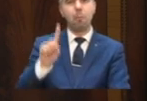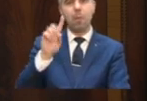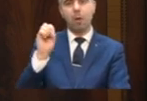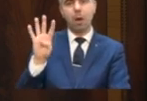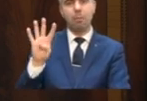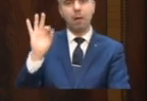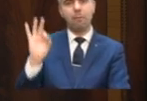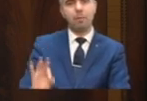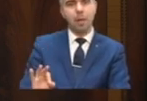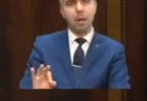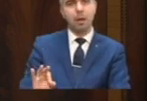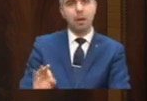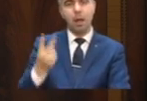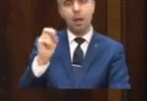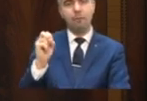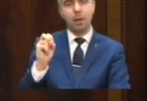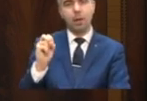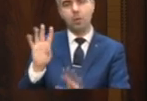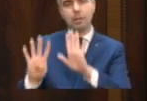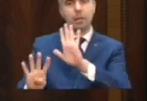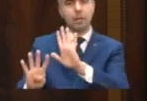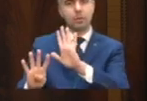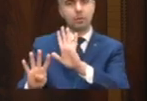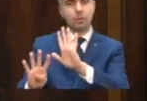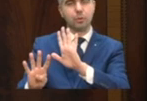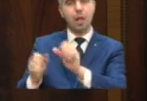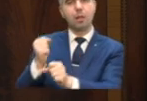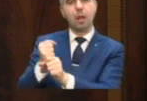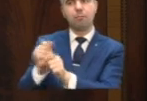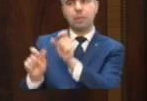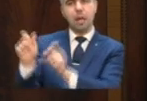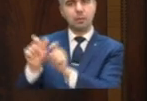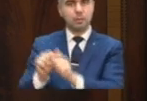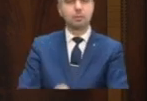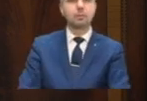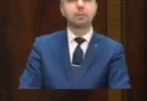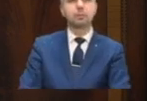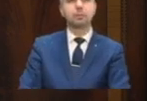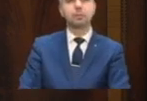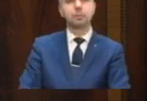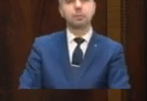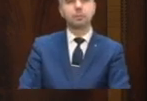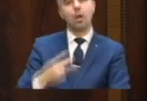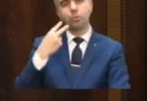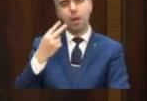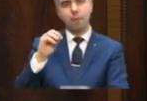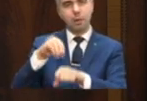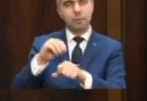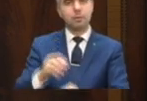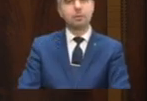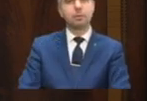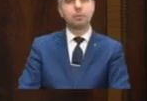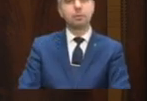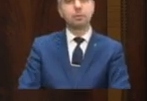104% ديال أكتوبر 2019 في مناصب الشغل. إلا نشوفوا